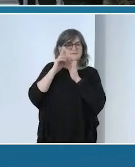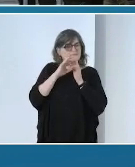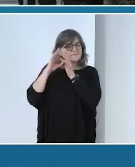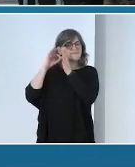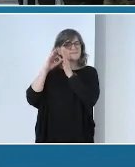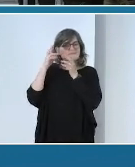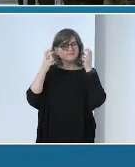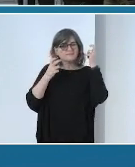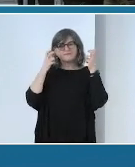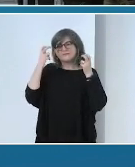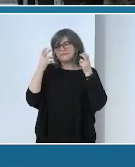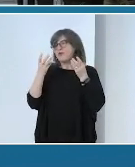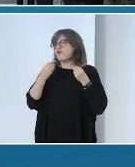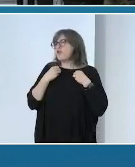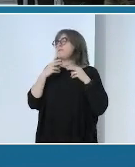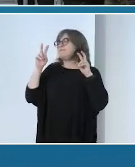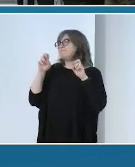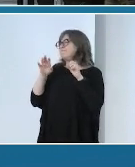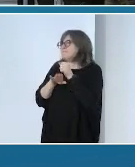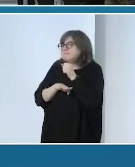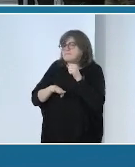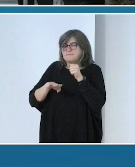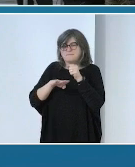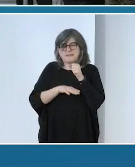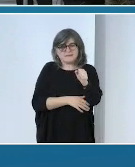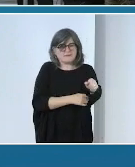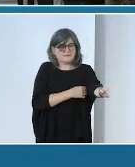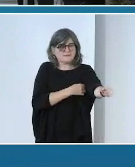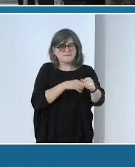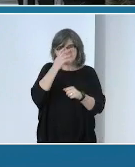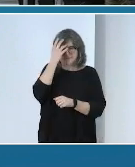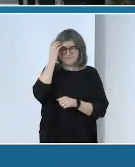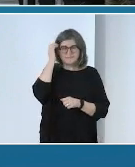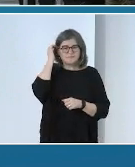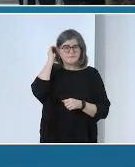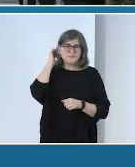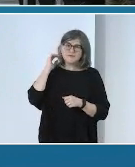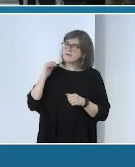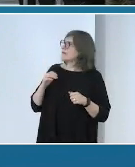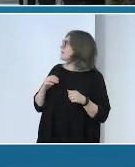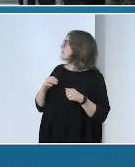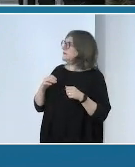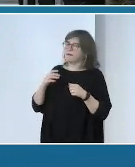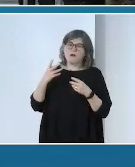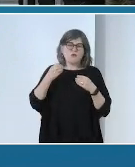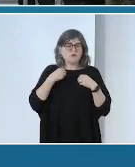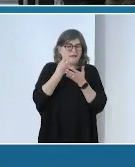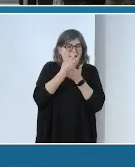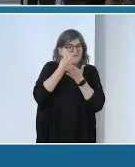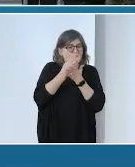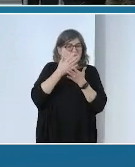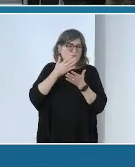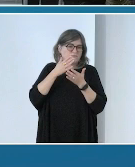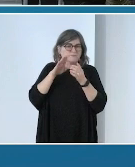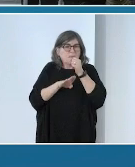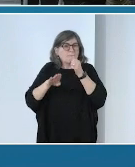donner la matrice, ce qu'on appelle la matrice, la forme des coordonnées générales de l'espace. Voilà. C'est-à-dire qu'il va